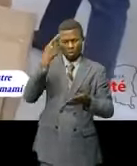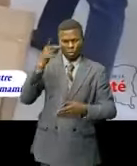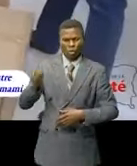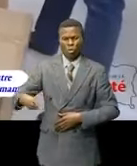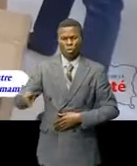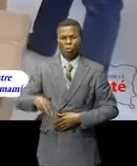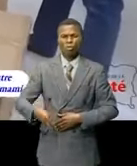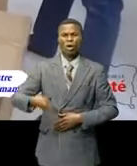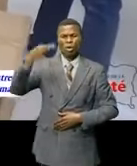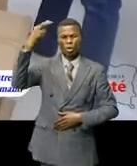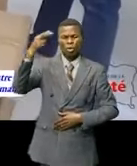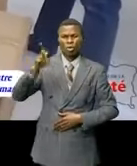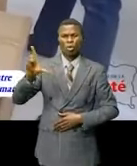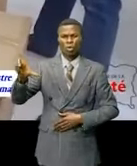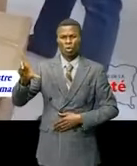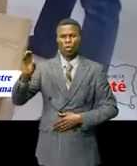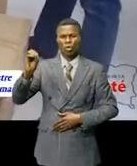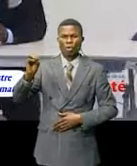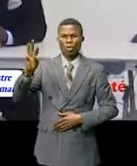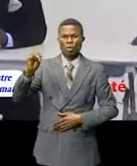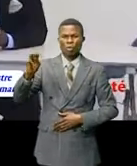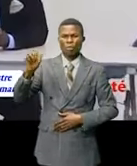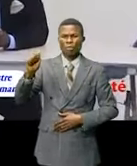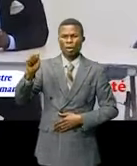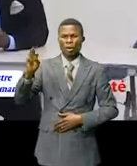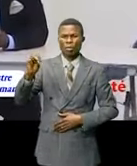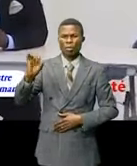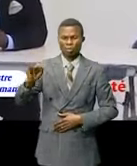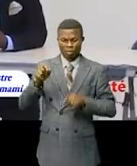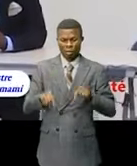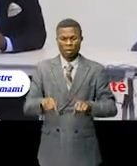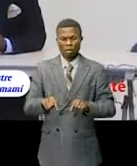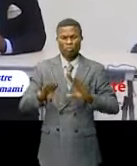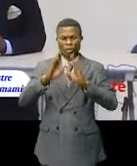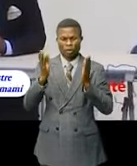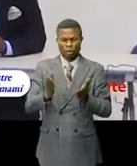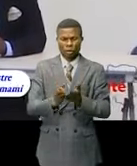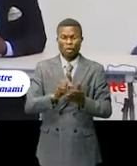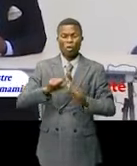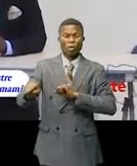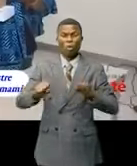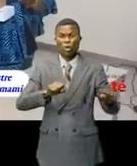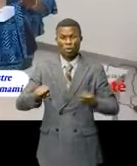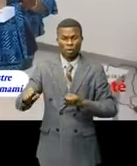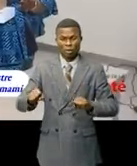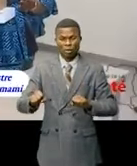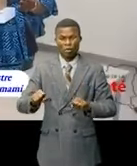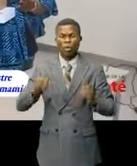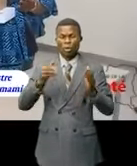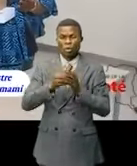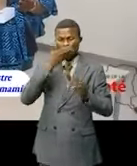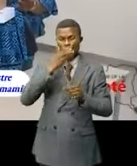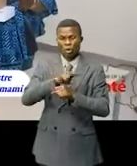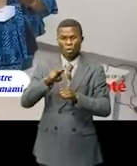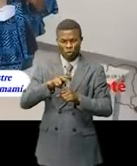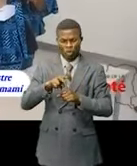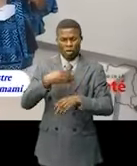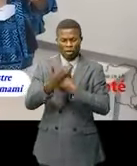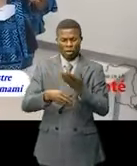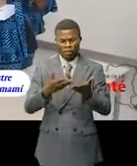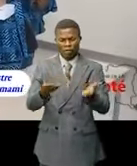du Haut-Lomami, de sorte que maintenant là, tous les examens contre la COVID